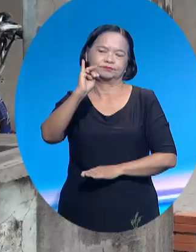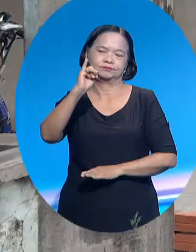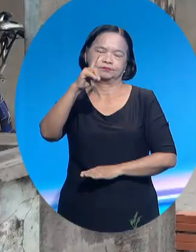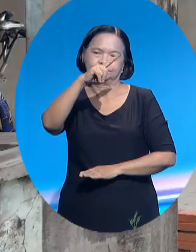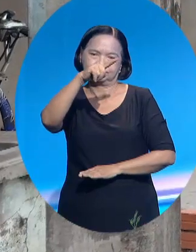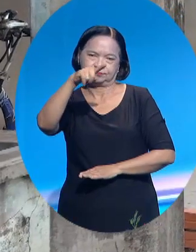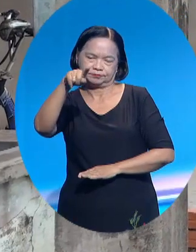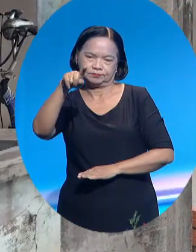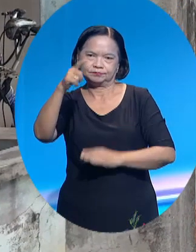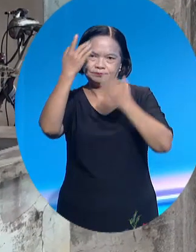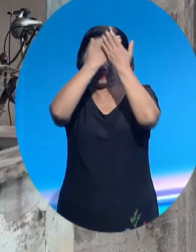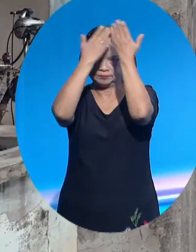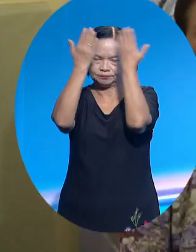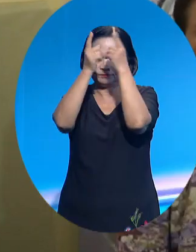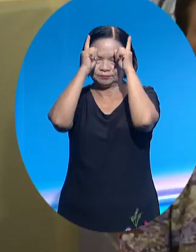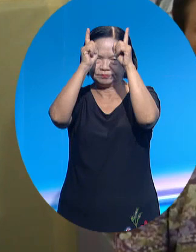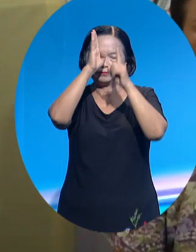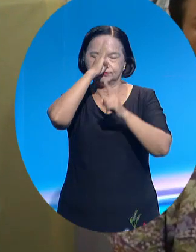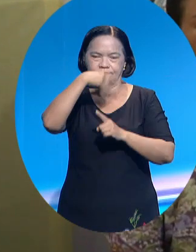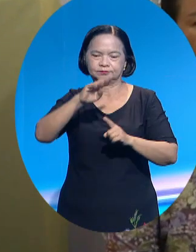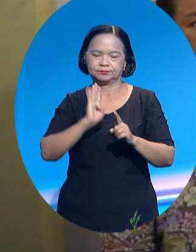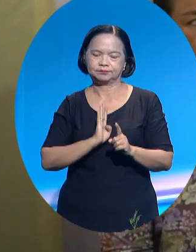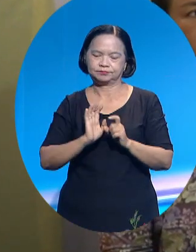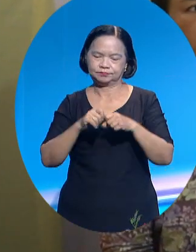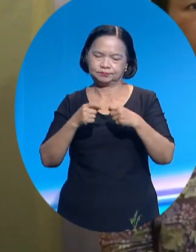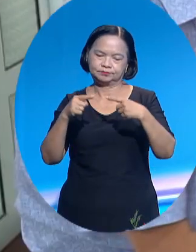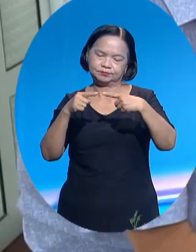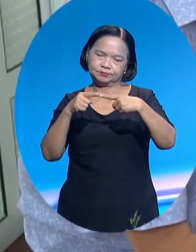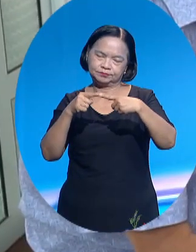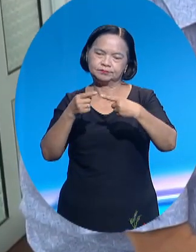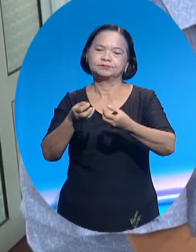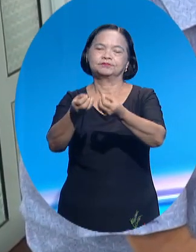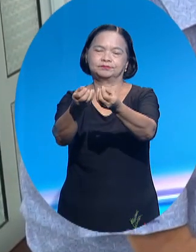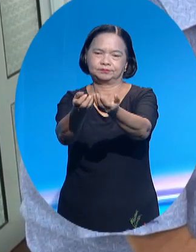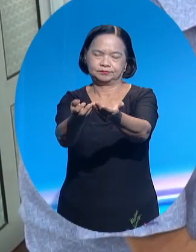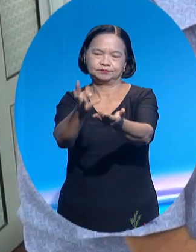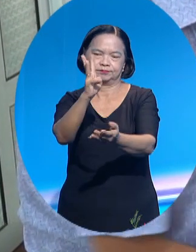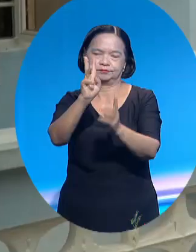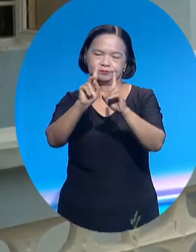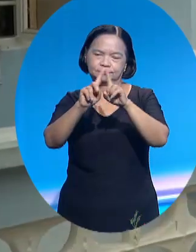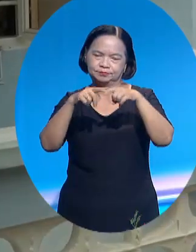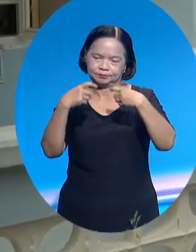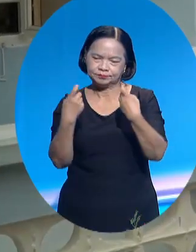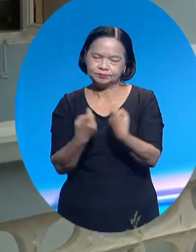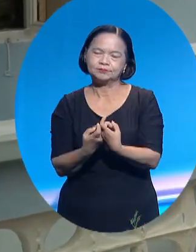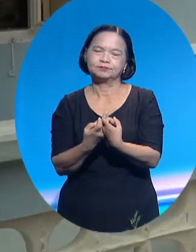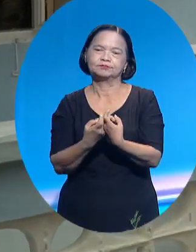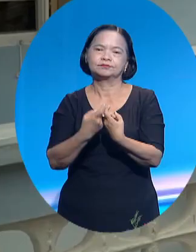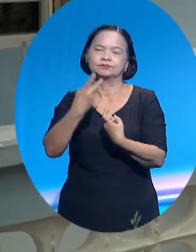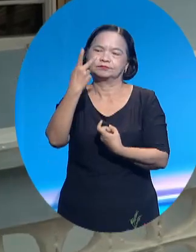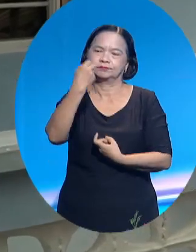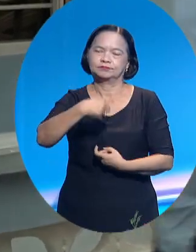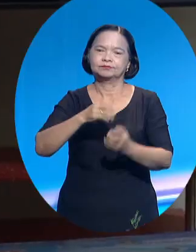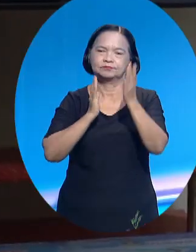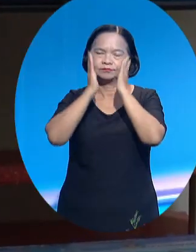đầu cùng đại diện lãnh đạo tỉnh Bình Thuận và ban tổ chức đã đến thăm hỏi tặng quà ba gia đình ng dân tiêu biểu ở h Long